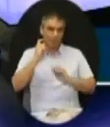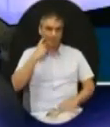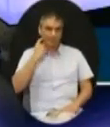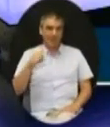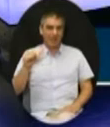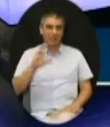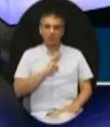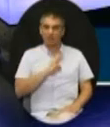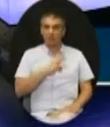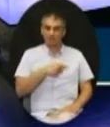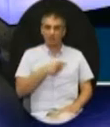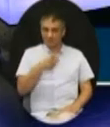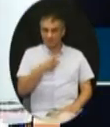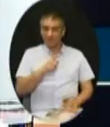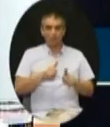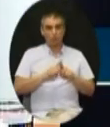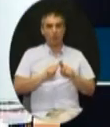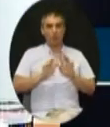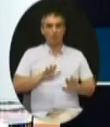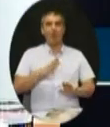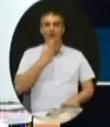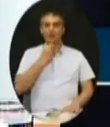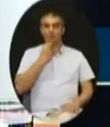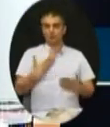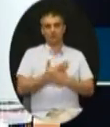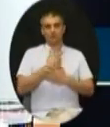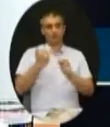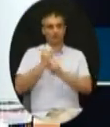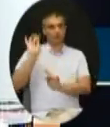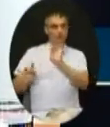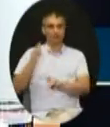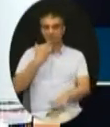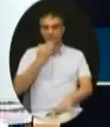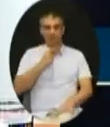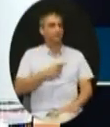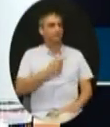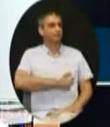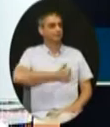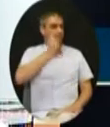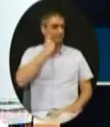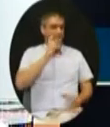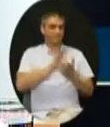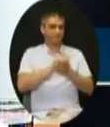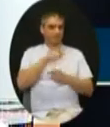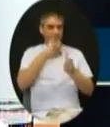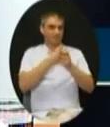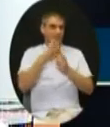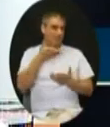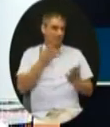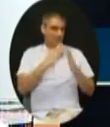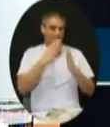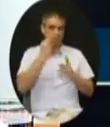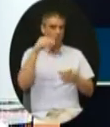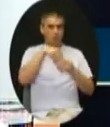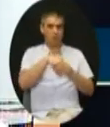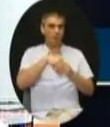המשפטים, שזאת האנטישמיות המודרנית, הדה-לגיטימציה נגד ישראל? השרה שקד וחבריה למפלגה